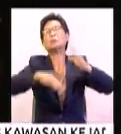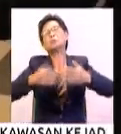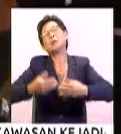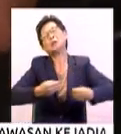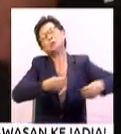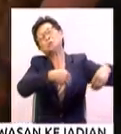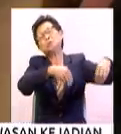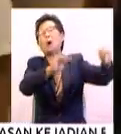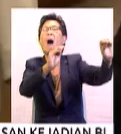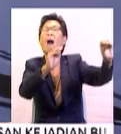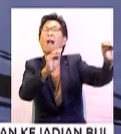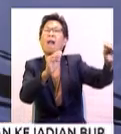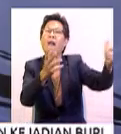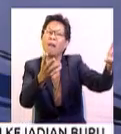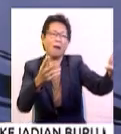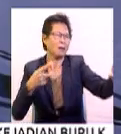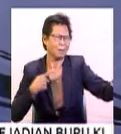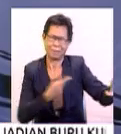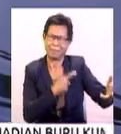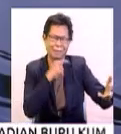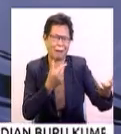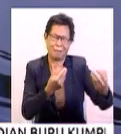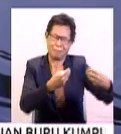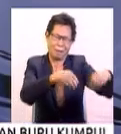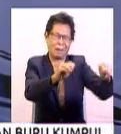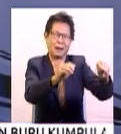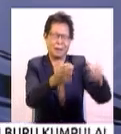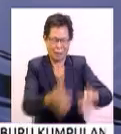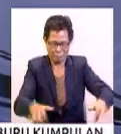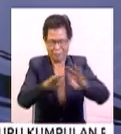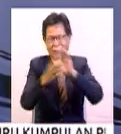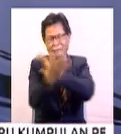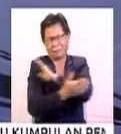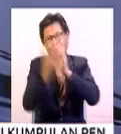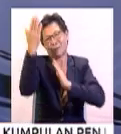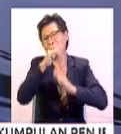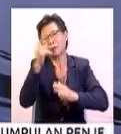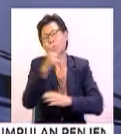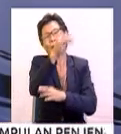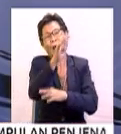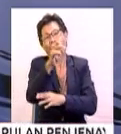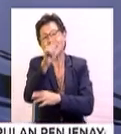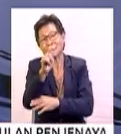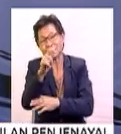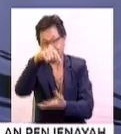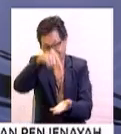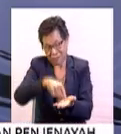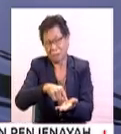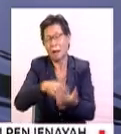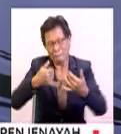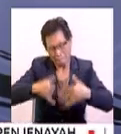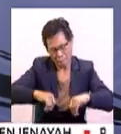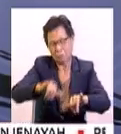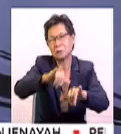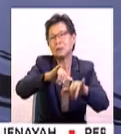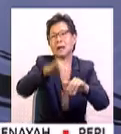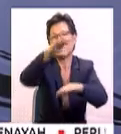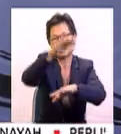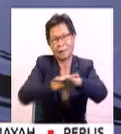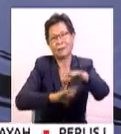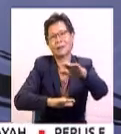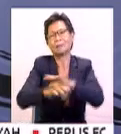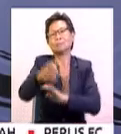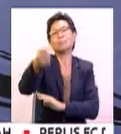tergadai. Kita tidak menggadaikan kepentingan negara kerana aset-aset ini masih lagi berada di